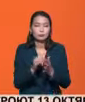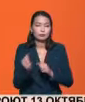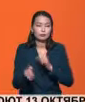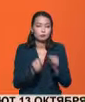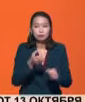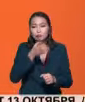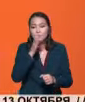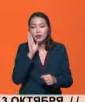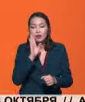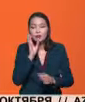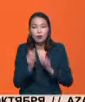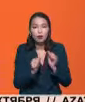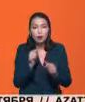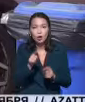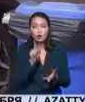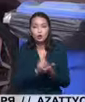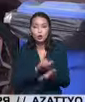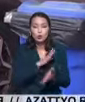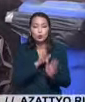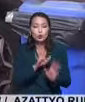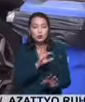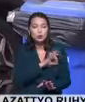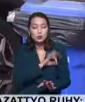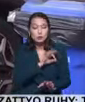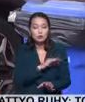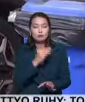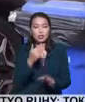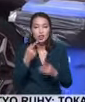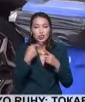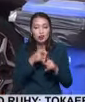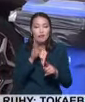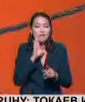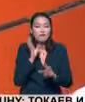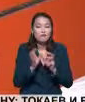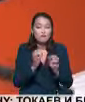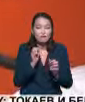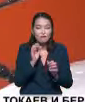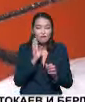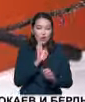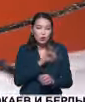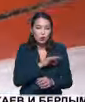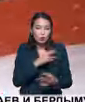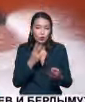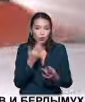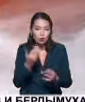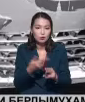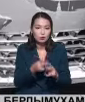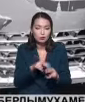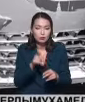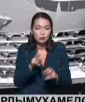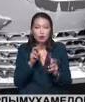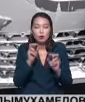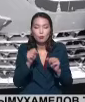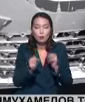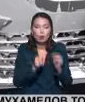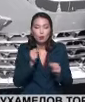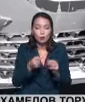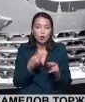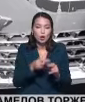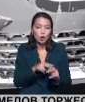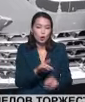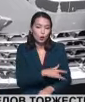По закону же они должны использовать техническую воду, говорят прокуроры. Тем более, что в среднем расход воды на мытье одной машины на мойке